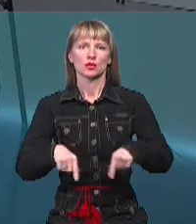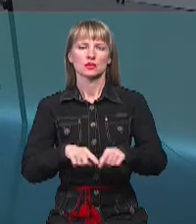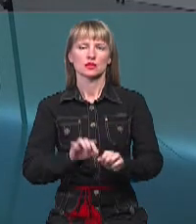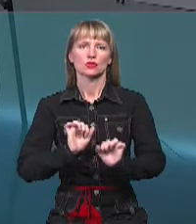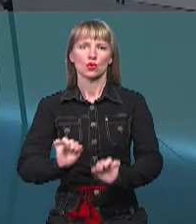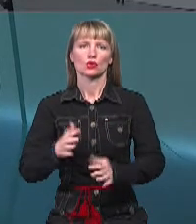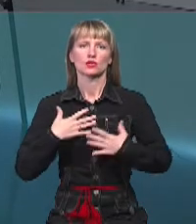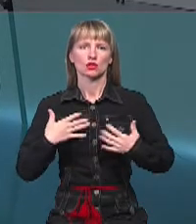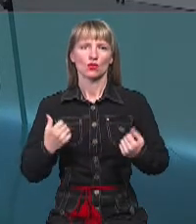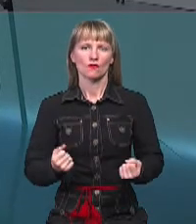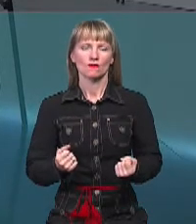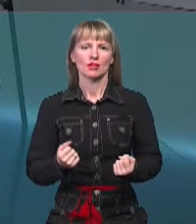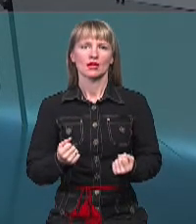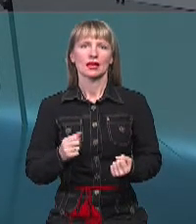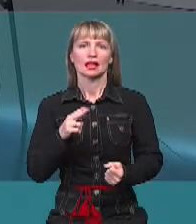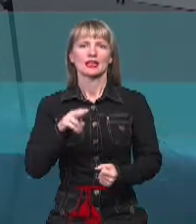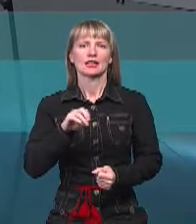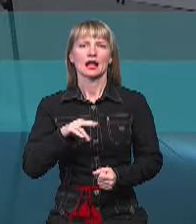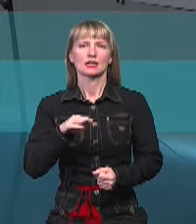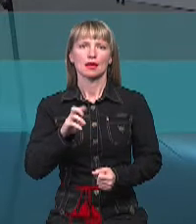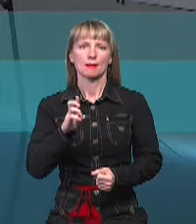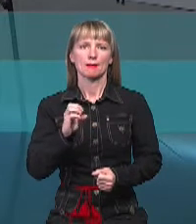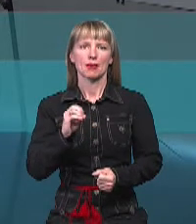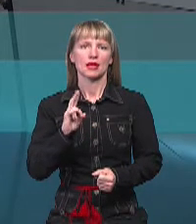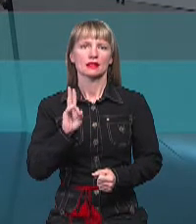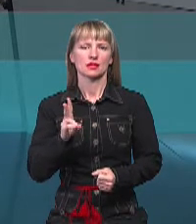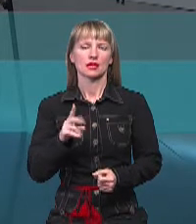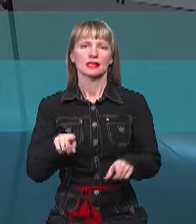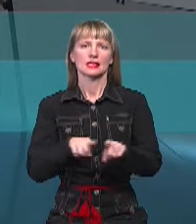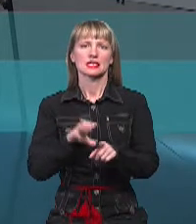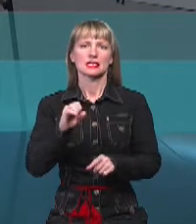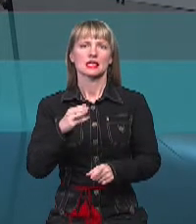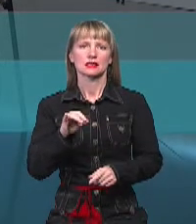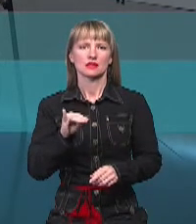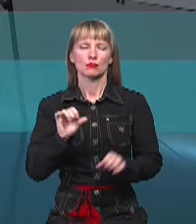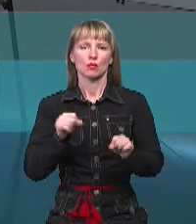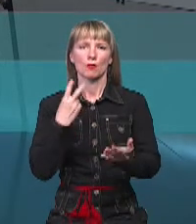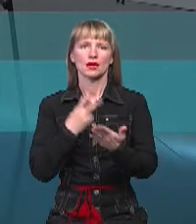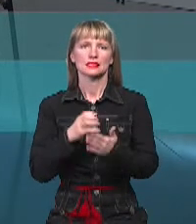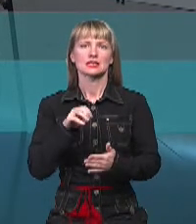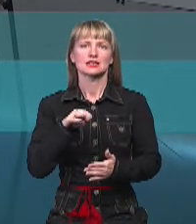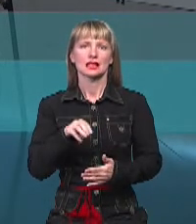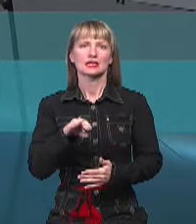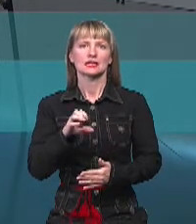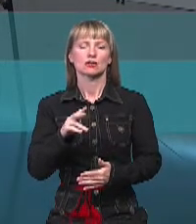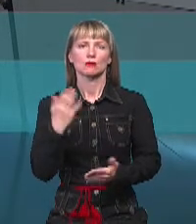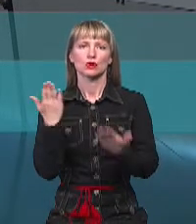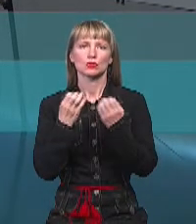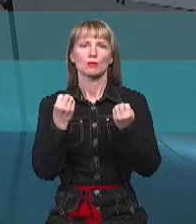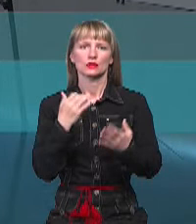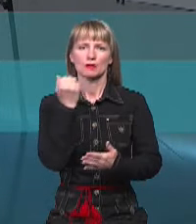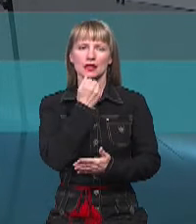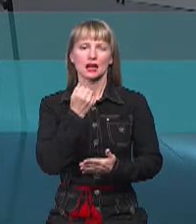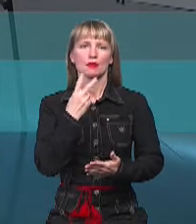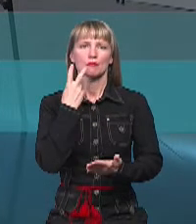охорони здоров'я, Data Bank, офіційні такі сайти, які можуть дійсно показати статистику. Оскільки прочитати просто матеріалу